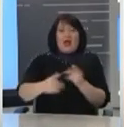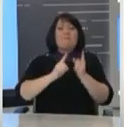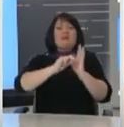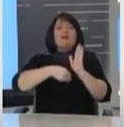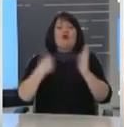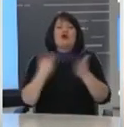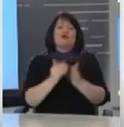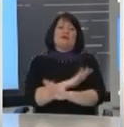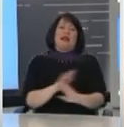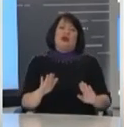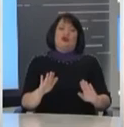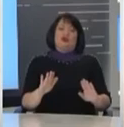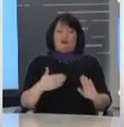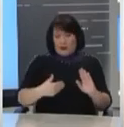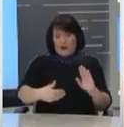μνημονίου.